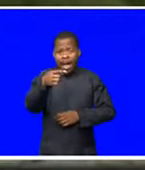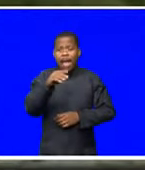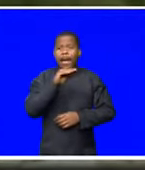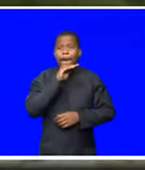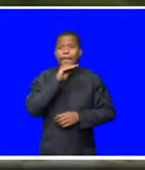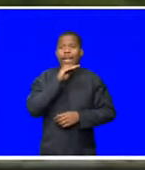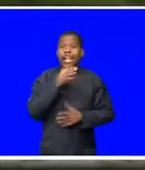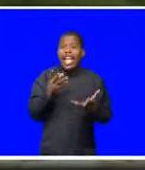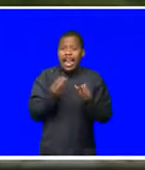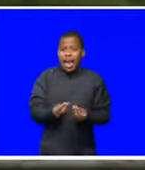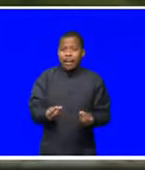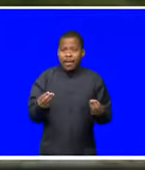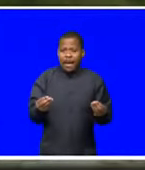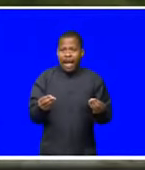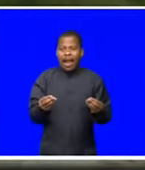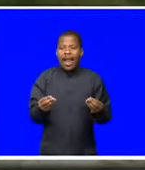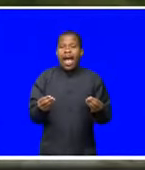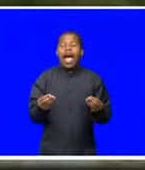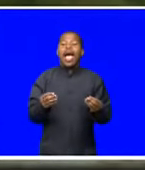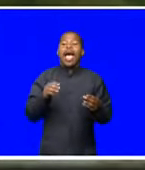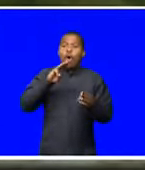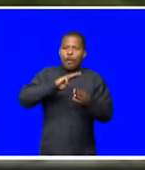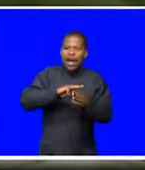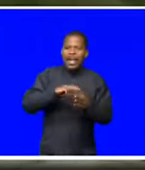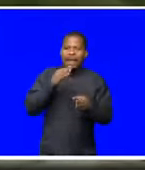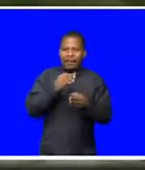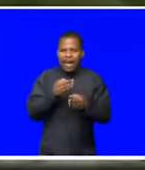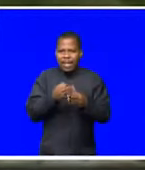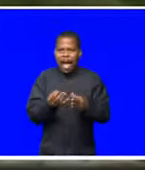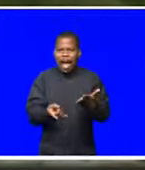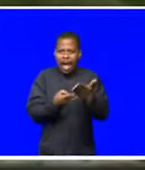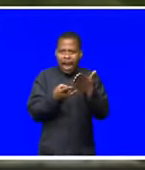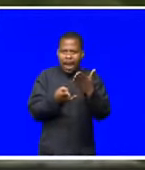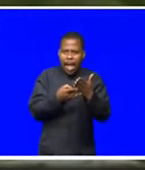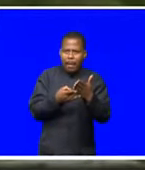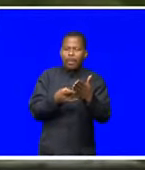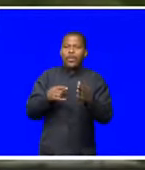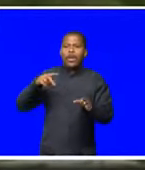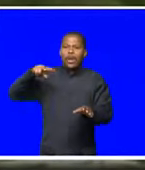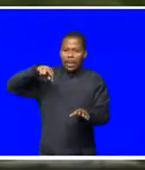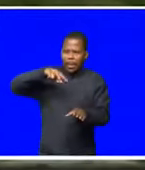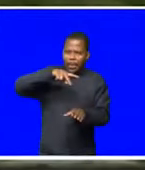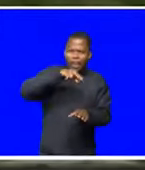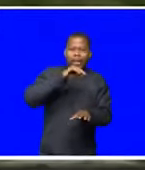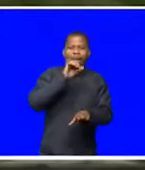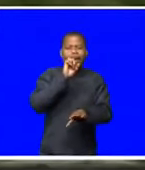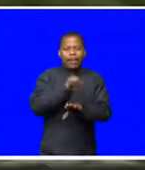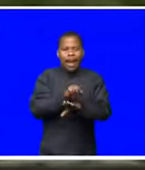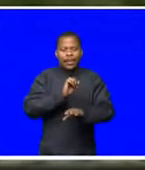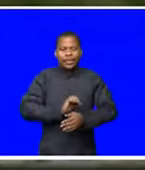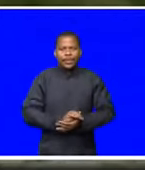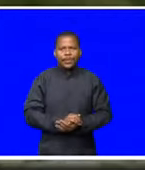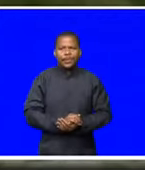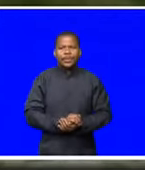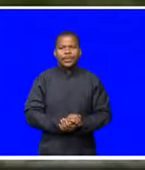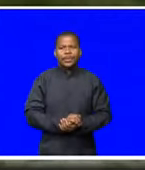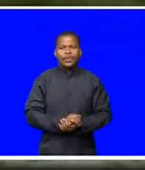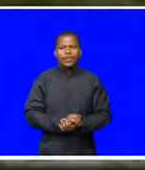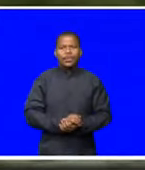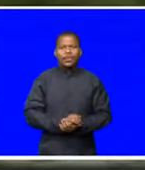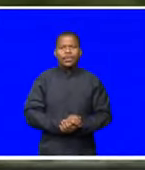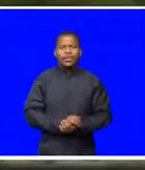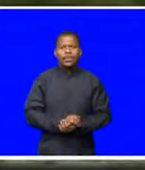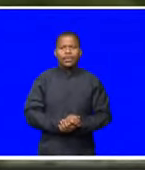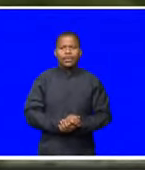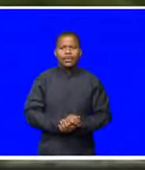yalamanti bamane babapheleketele bantwana kuyowela leyo mifudanyana noma leyo letho sigodanyana kubonakala ukuthi banawo emanti laba